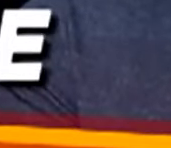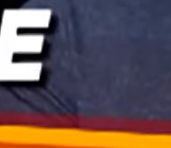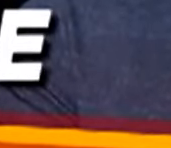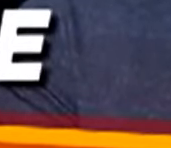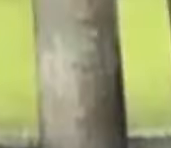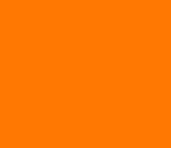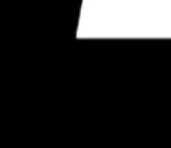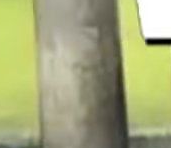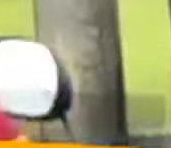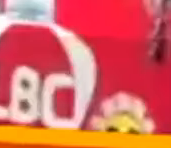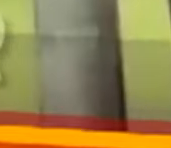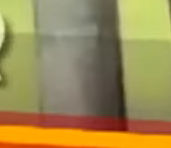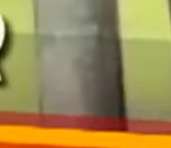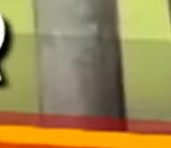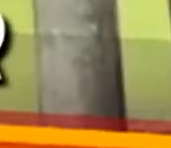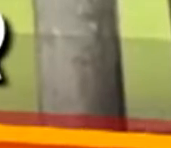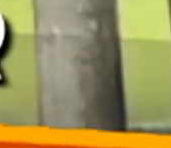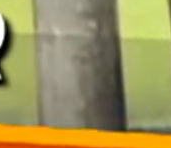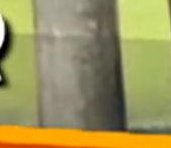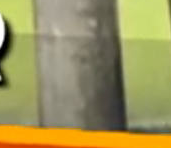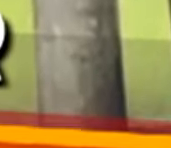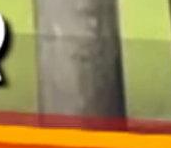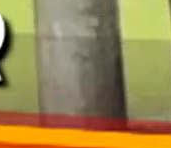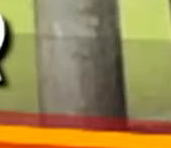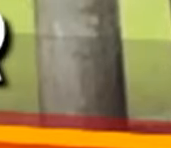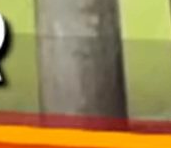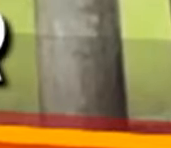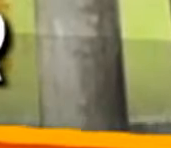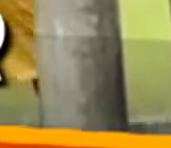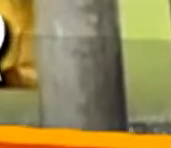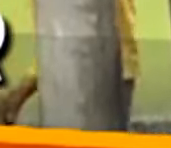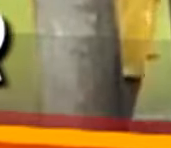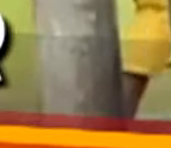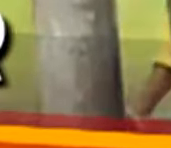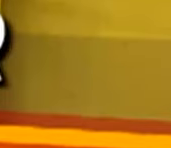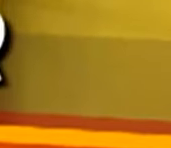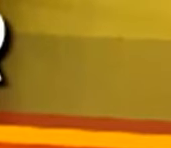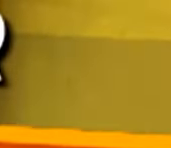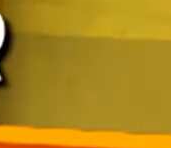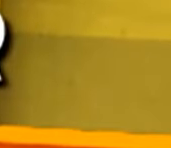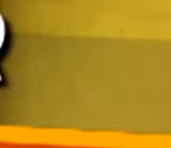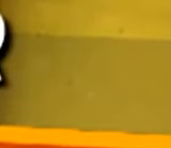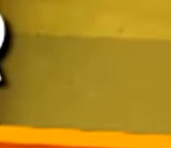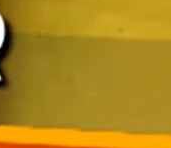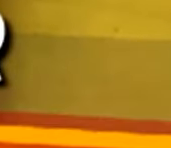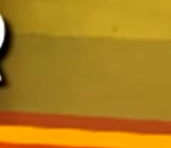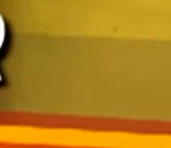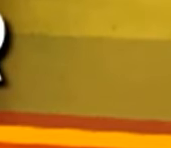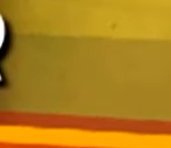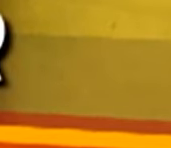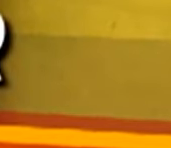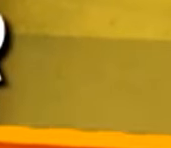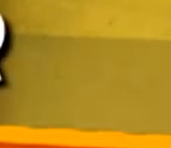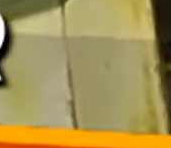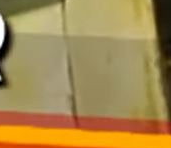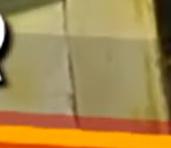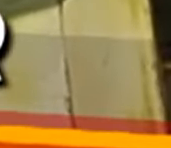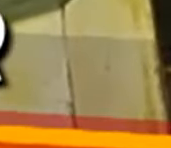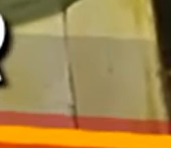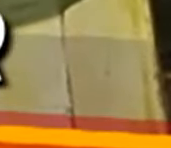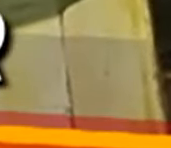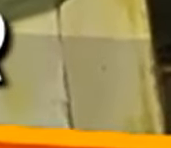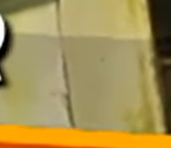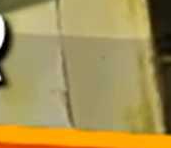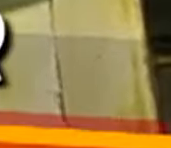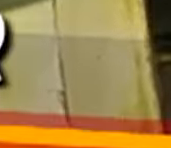sila. At isang mananaya, 20 beses daw nanalo sa loto sa loob lang ng isang buwan.